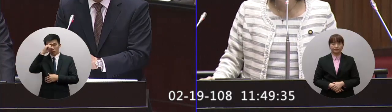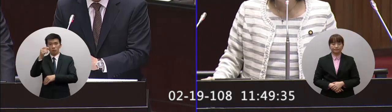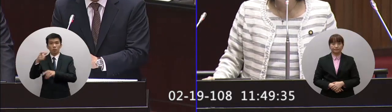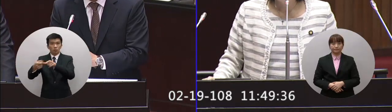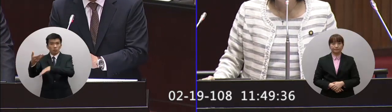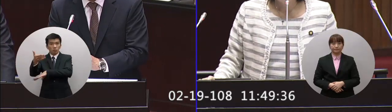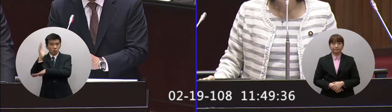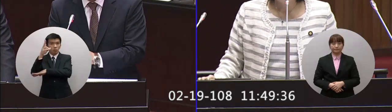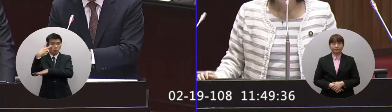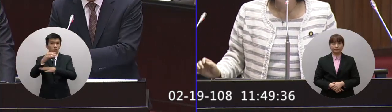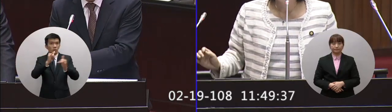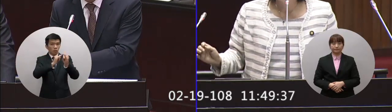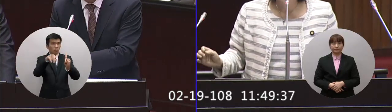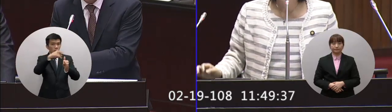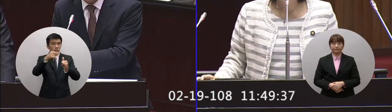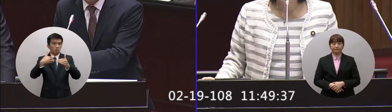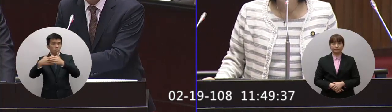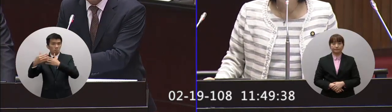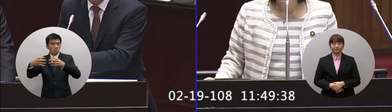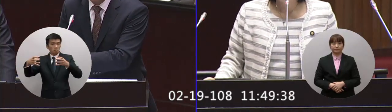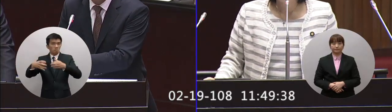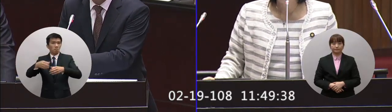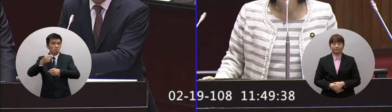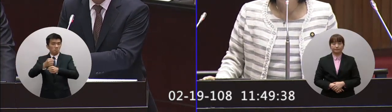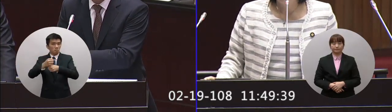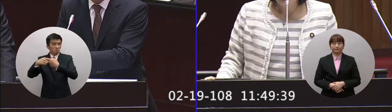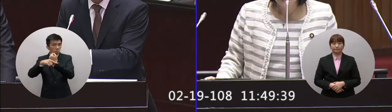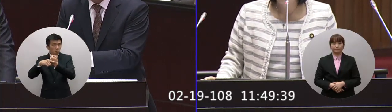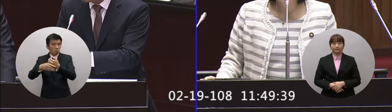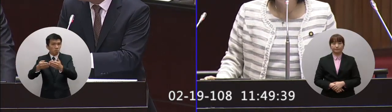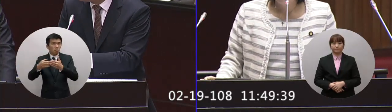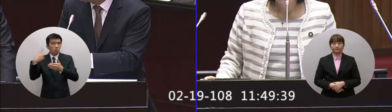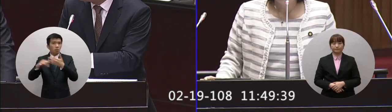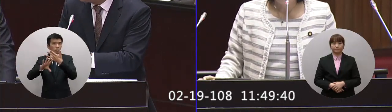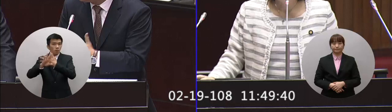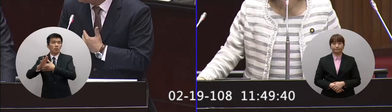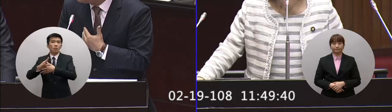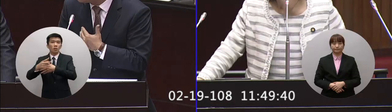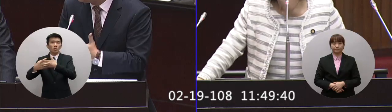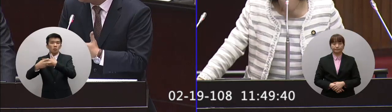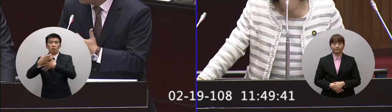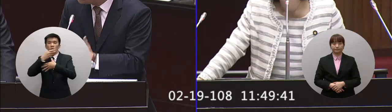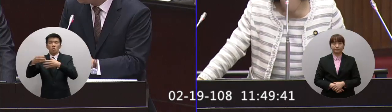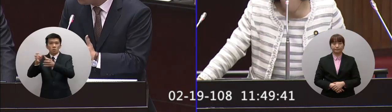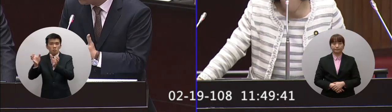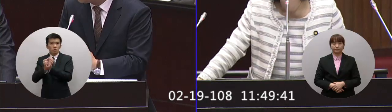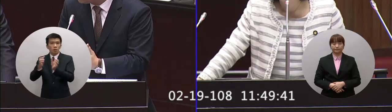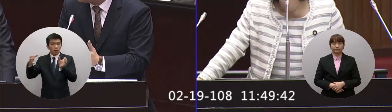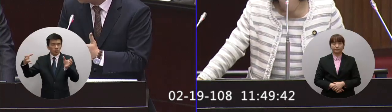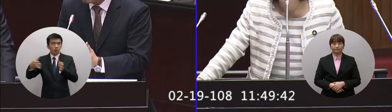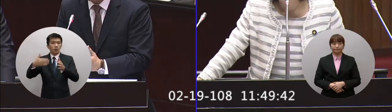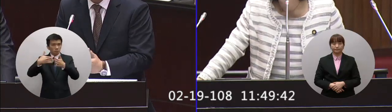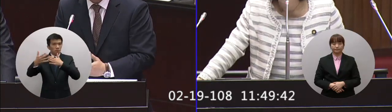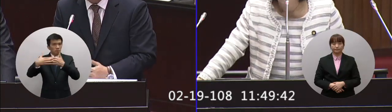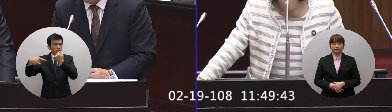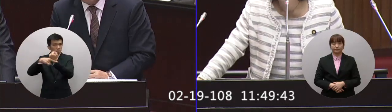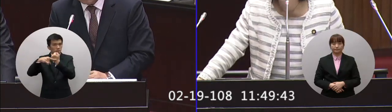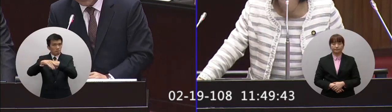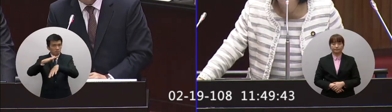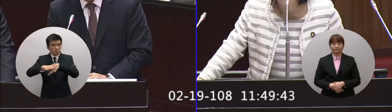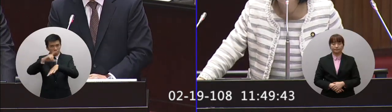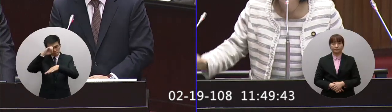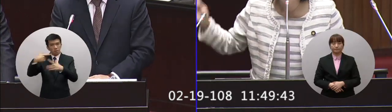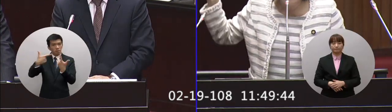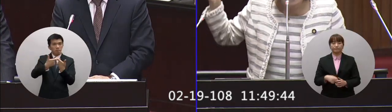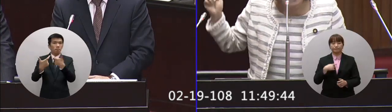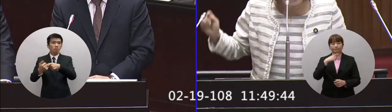还有跨部会的合作，我们会另外来跟卫福部就他们的需求 好，我们能够来全力来协助跟配合，一起推动。